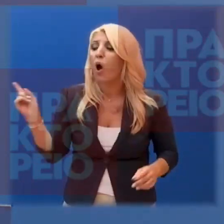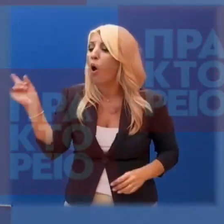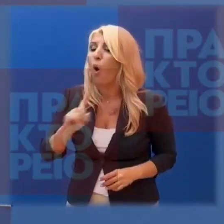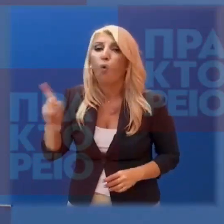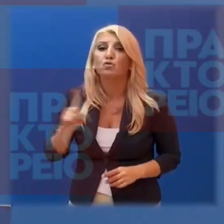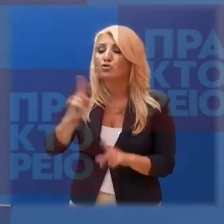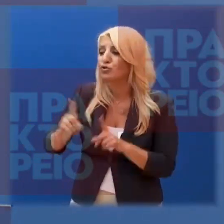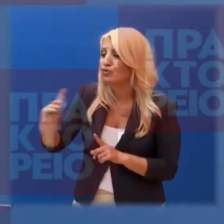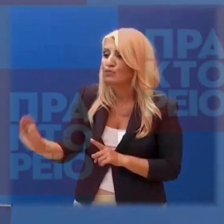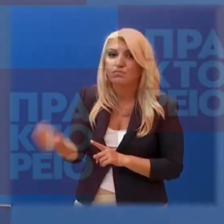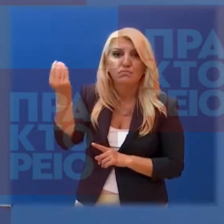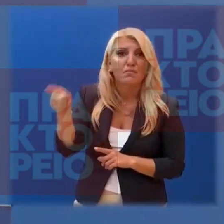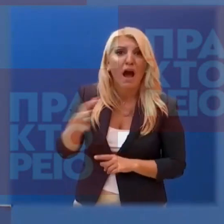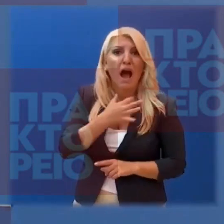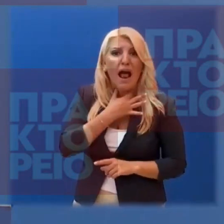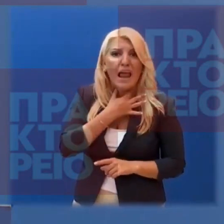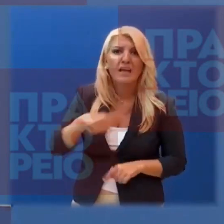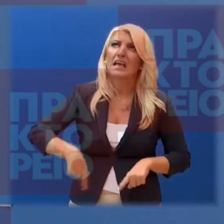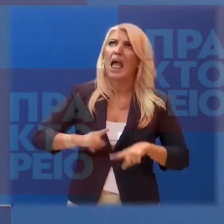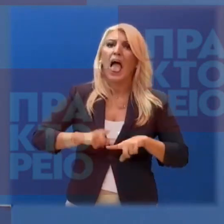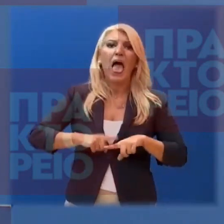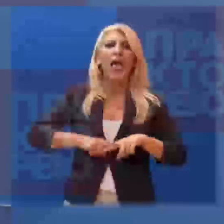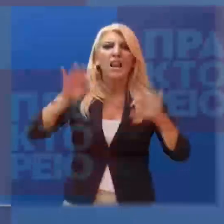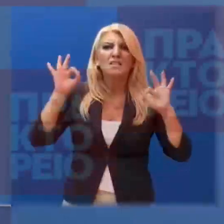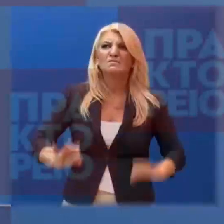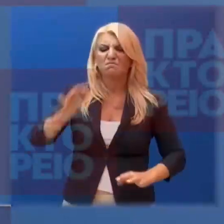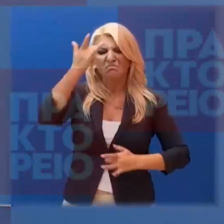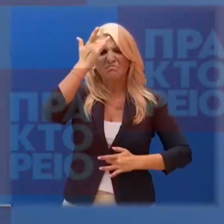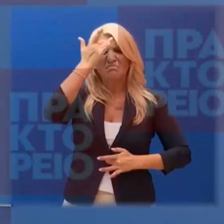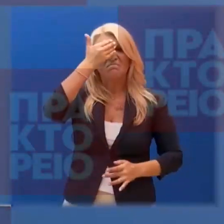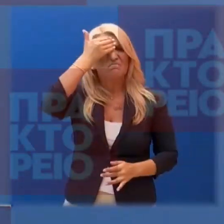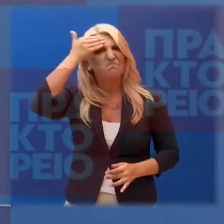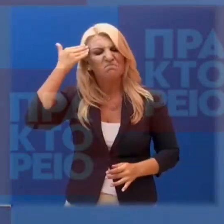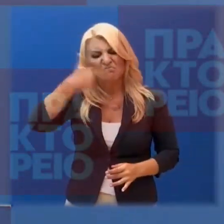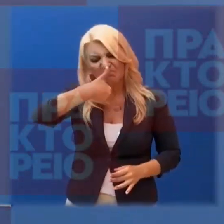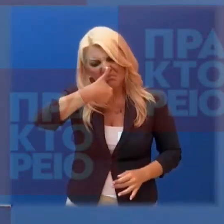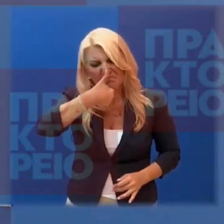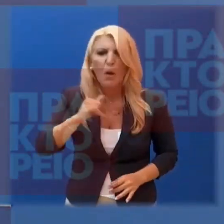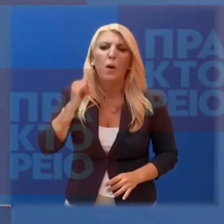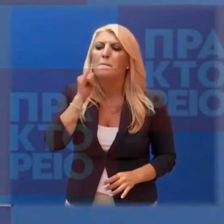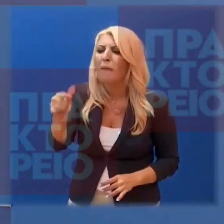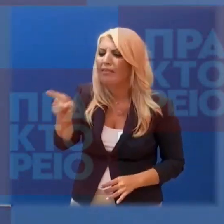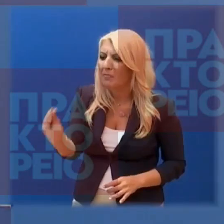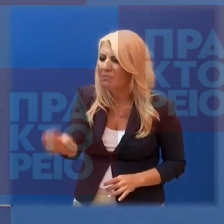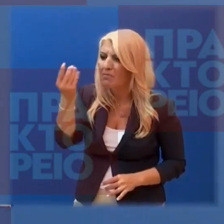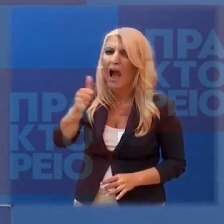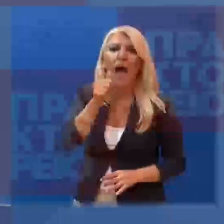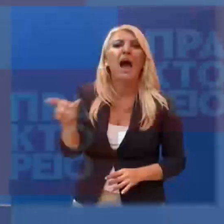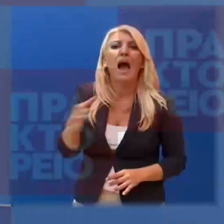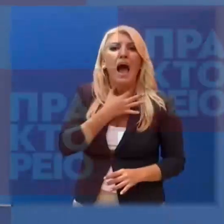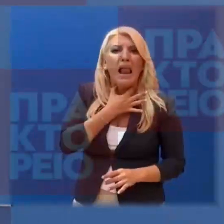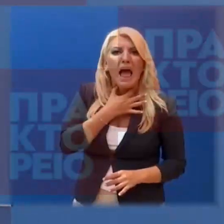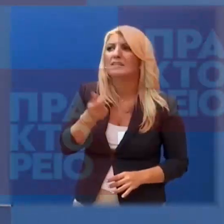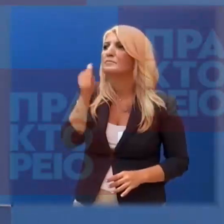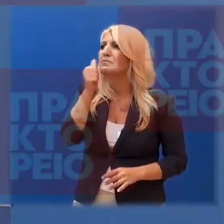ανάγκη. Ποιος δεν το θέλει αυτό? Είναι αδιανόητο να κλείνουμε τα μάτια σε μια πραγματικότητα και να πιστεύουμε ότι θα εξαφανιστεί ως